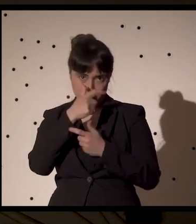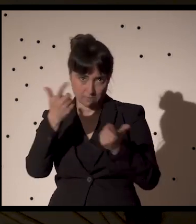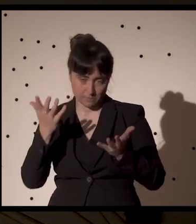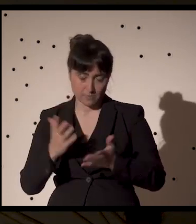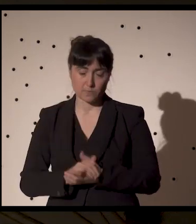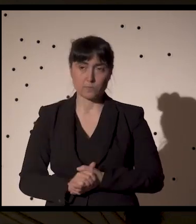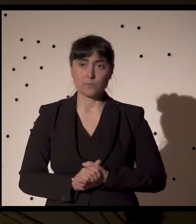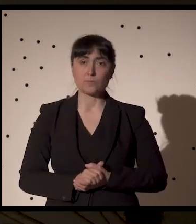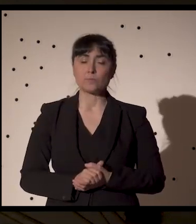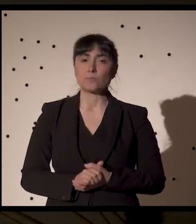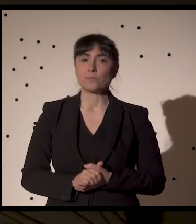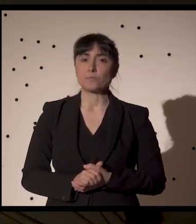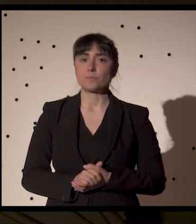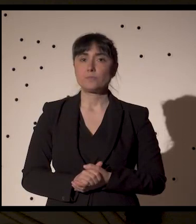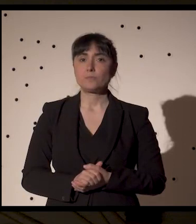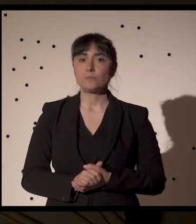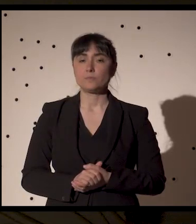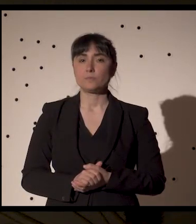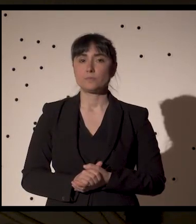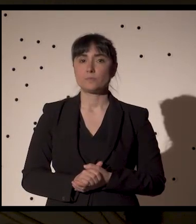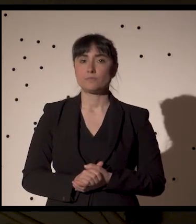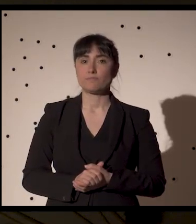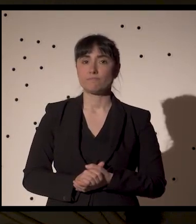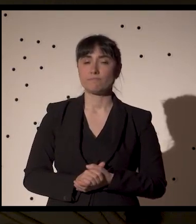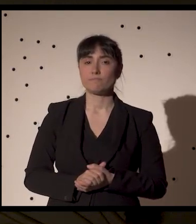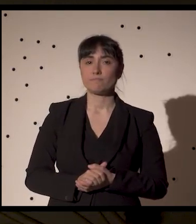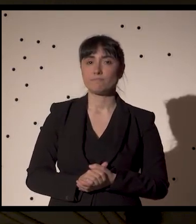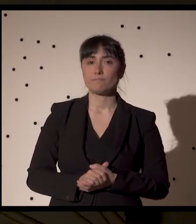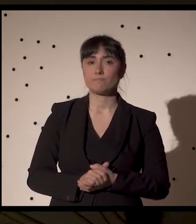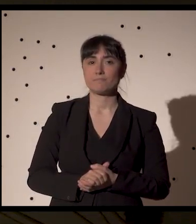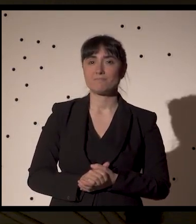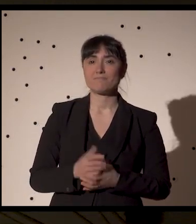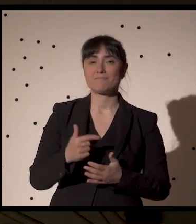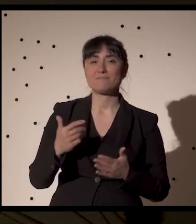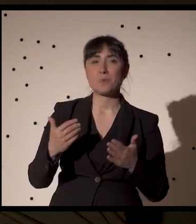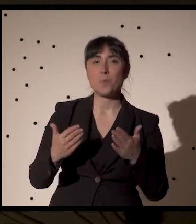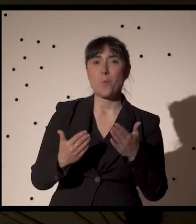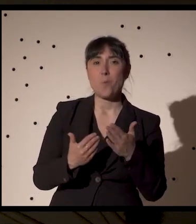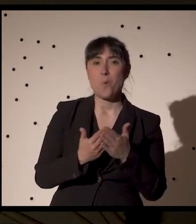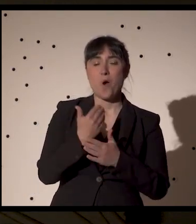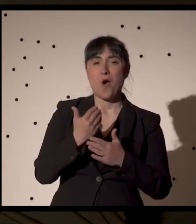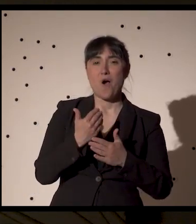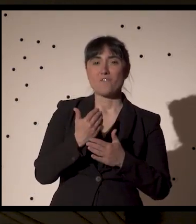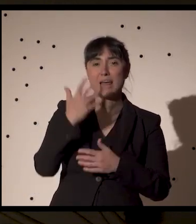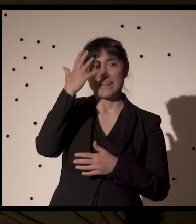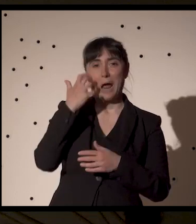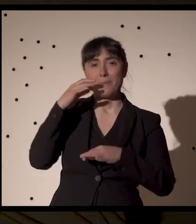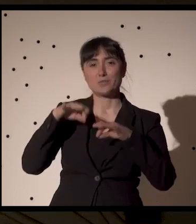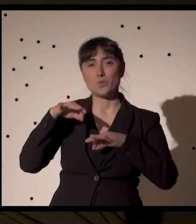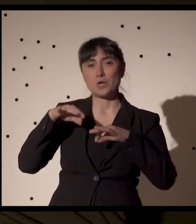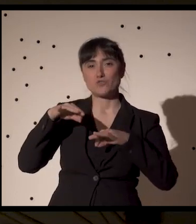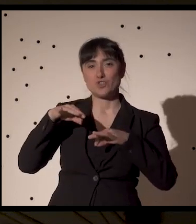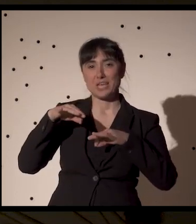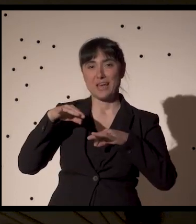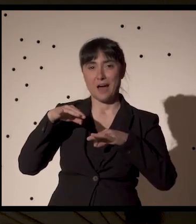il viaggio nella nuova drammaturgia continua anche attraverso come tremano le cose riflesse